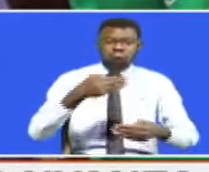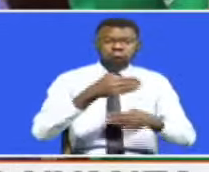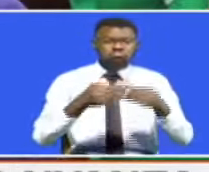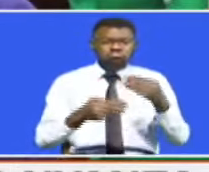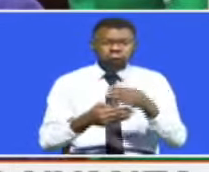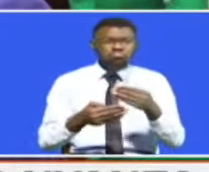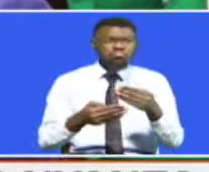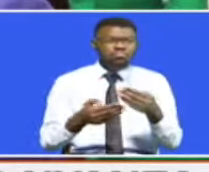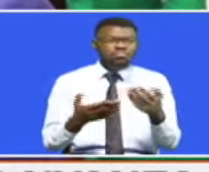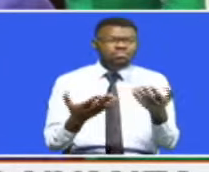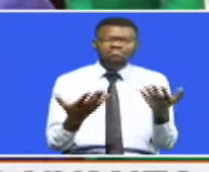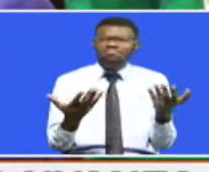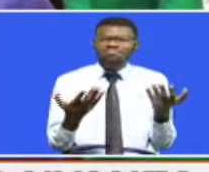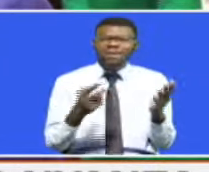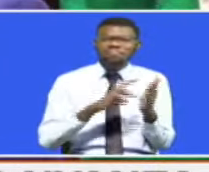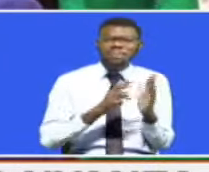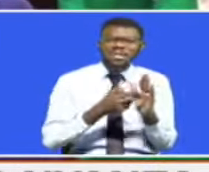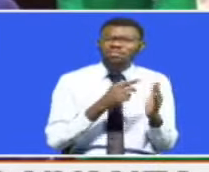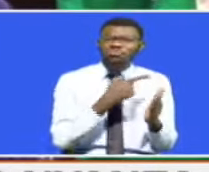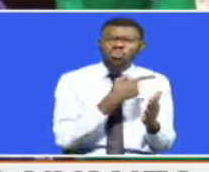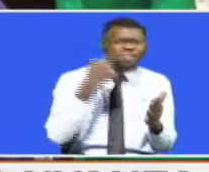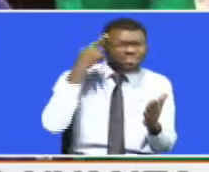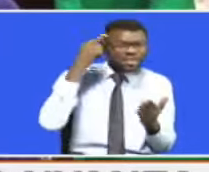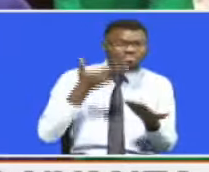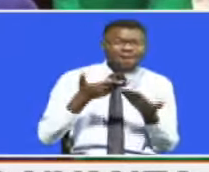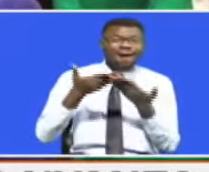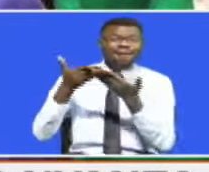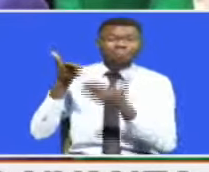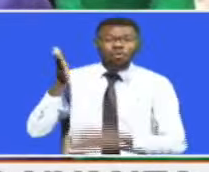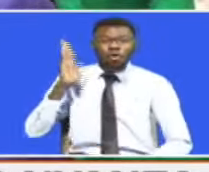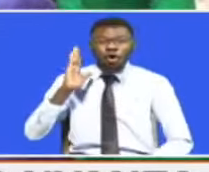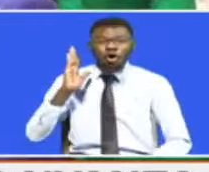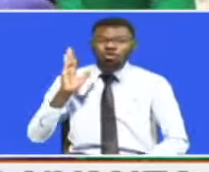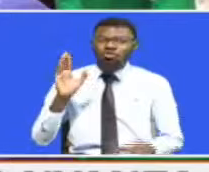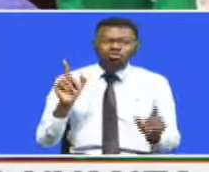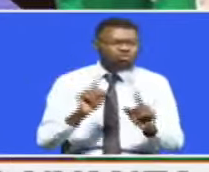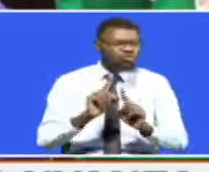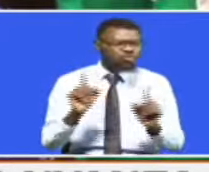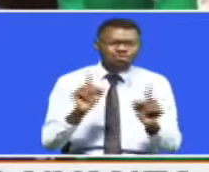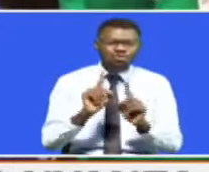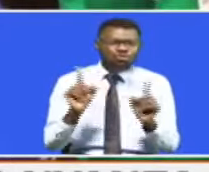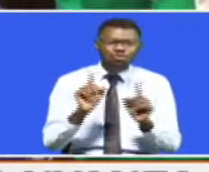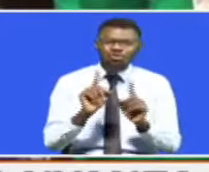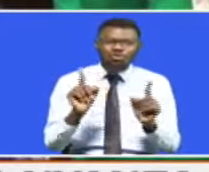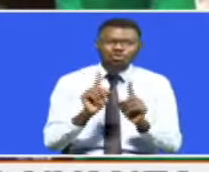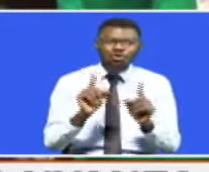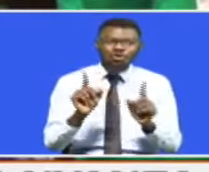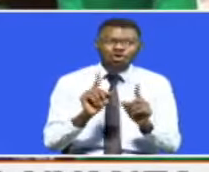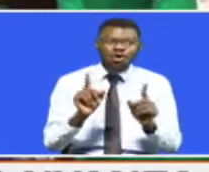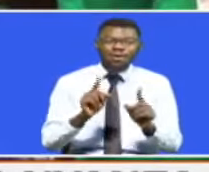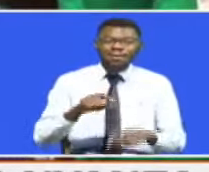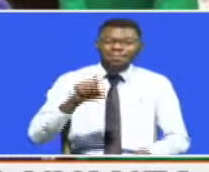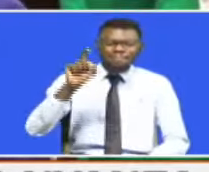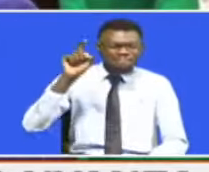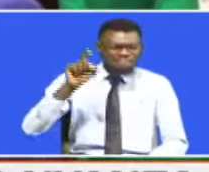sio kitu unasema unasaidia Mwenyezi Mungu ati unafikiria, ni lazima.